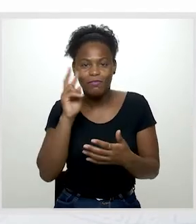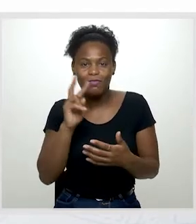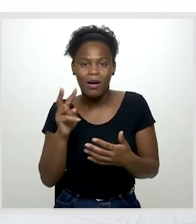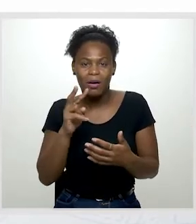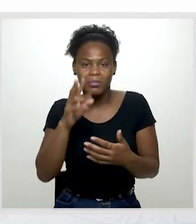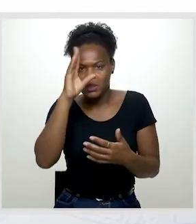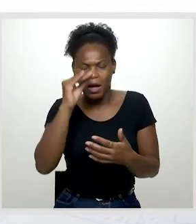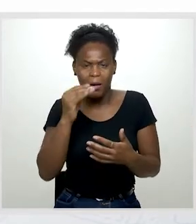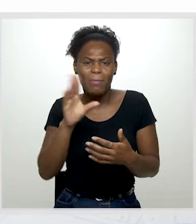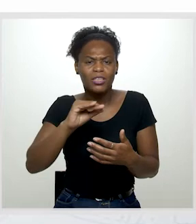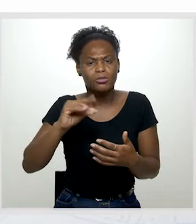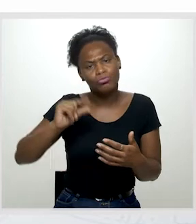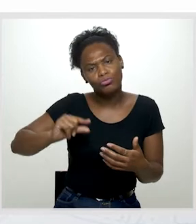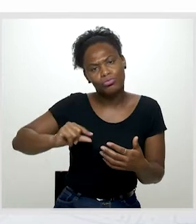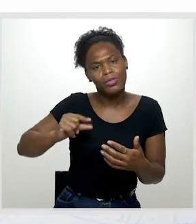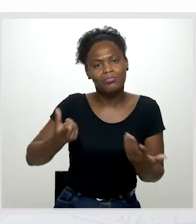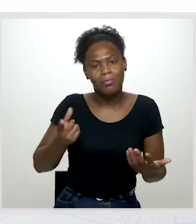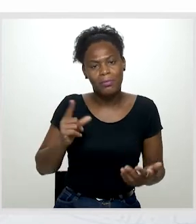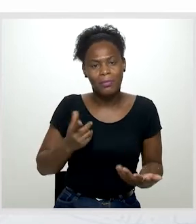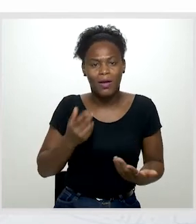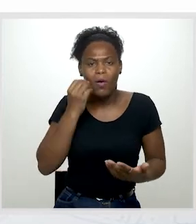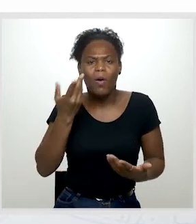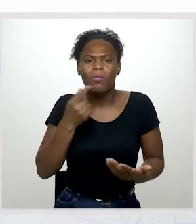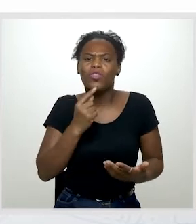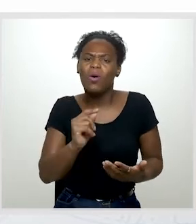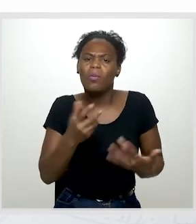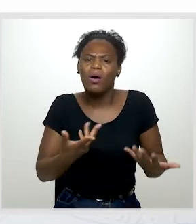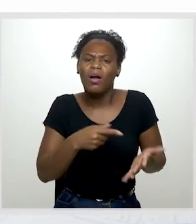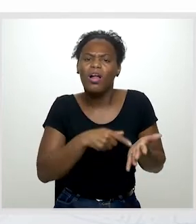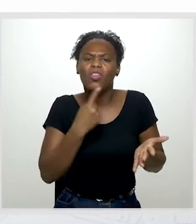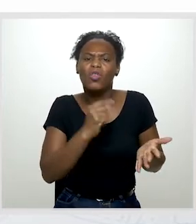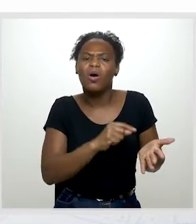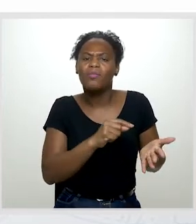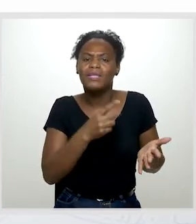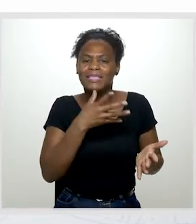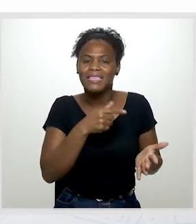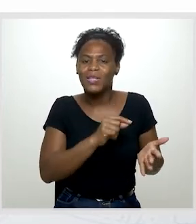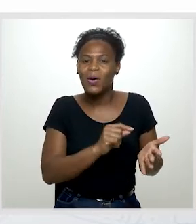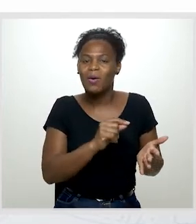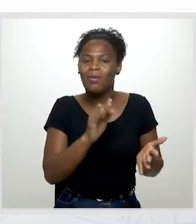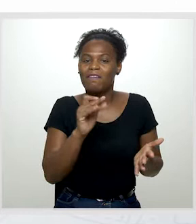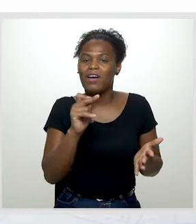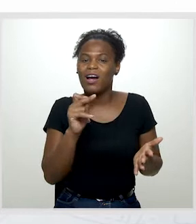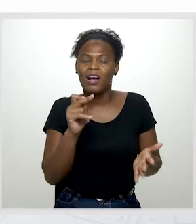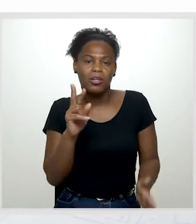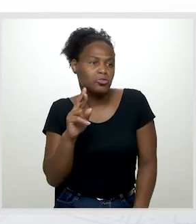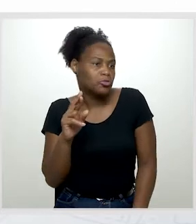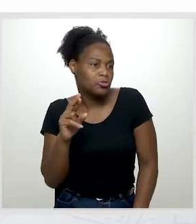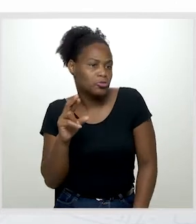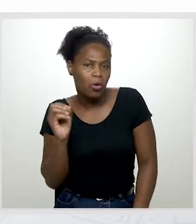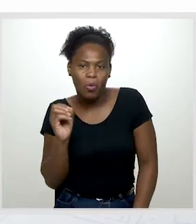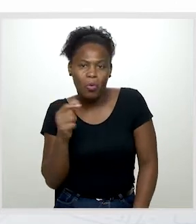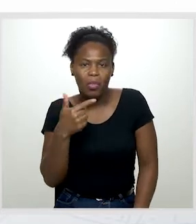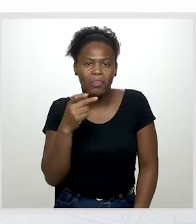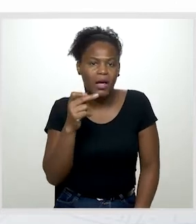Il me dit que ça lui coûte moins cher. Comment ça s'appelle déjà? Ils les appellent des faxos ou